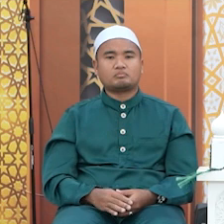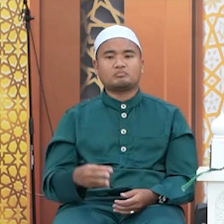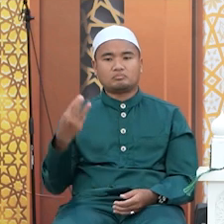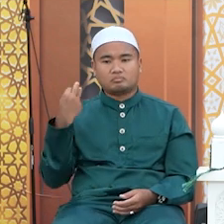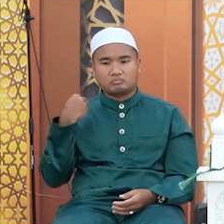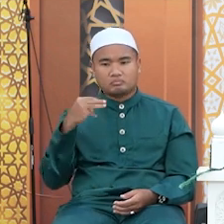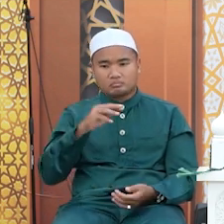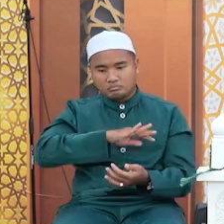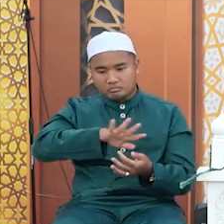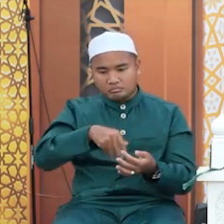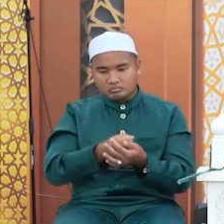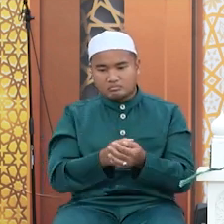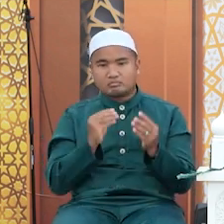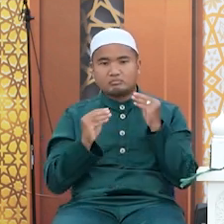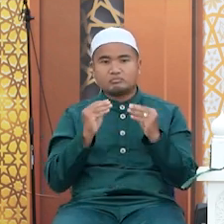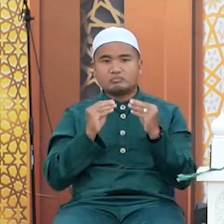rahmat.